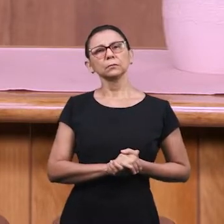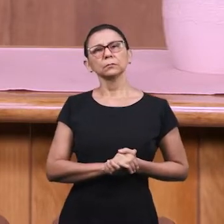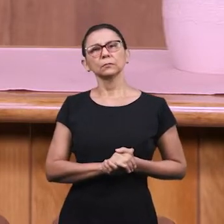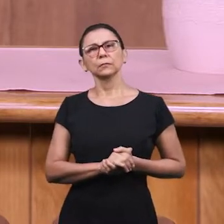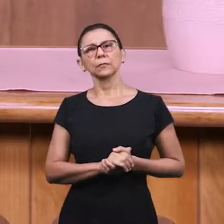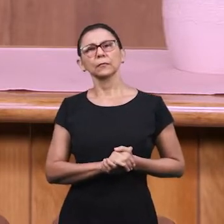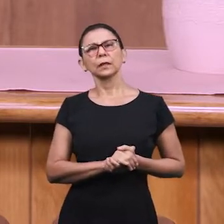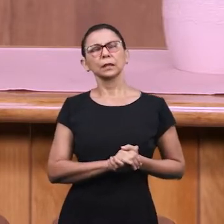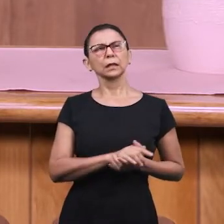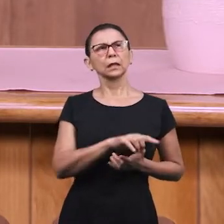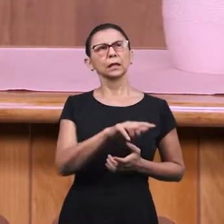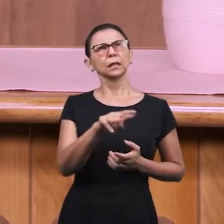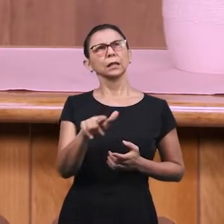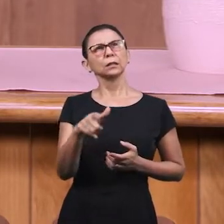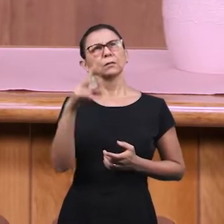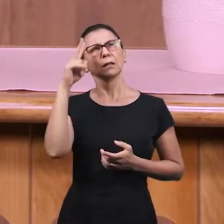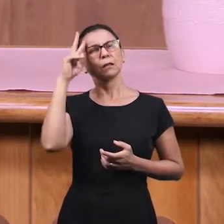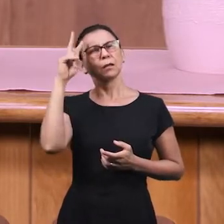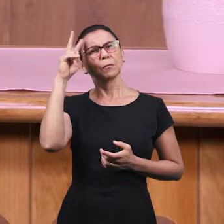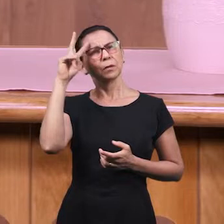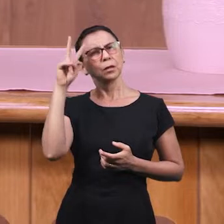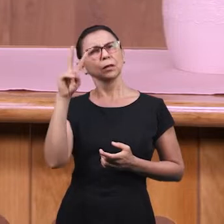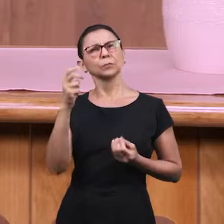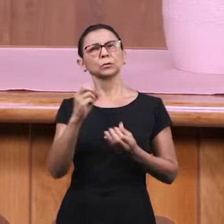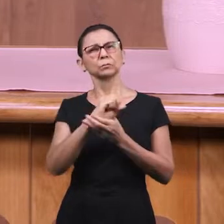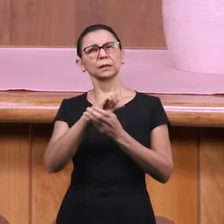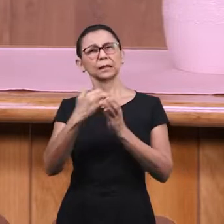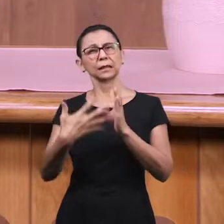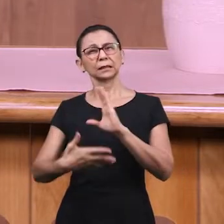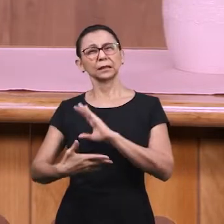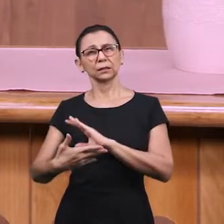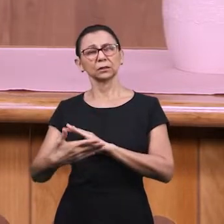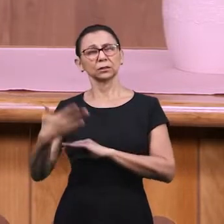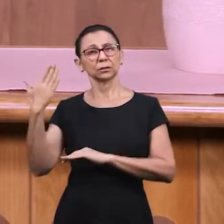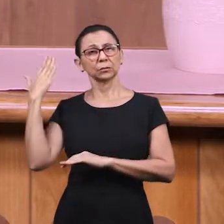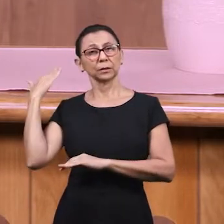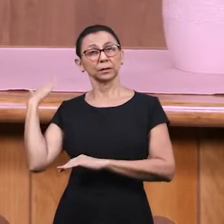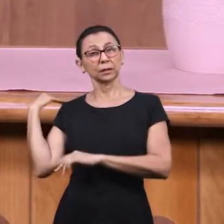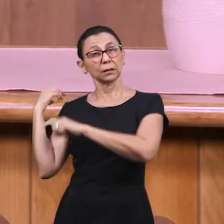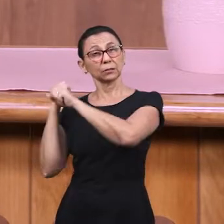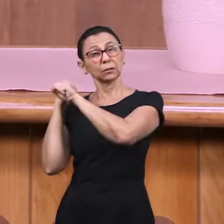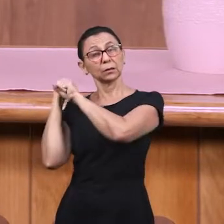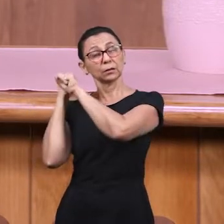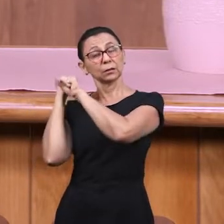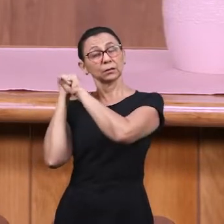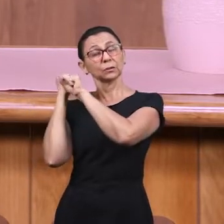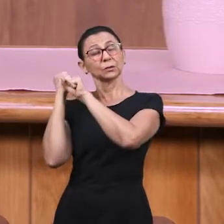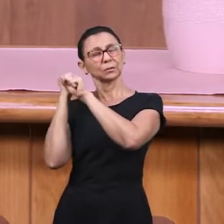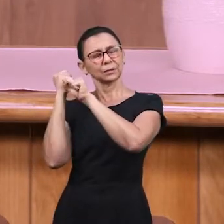аспект, который много лет назад Бог призвал наше внимание в отношении слова.